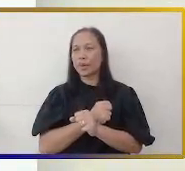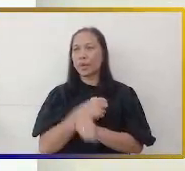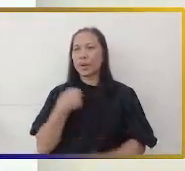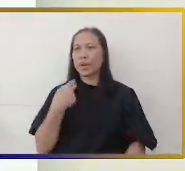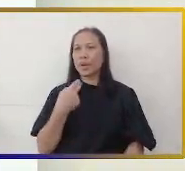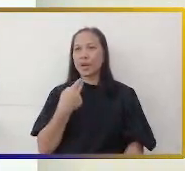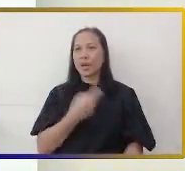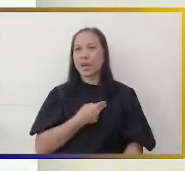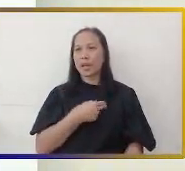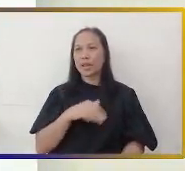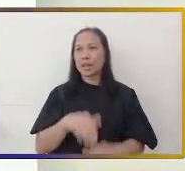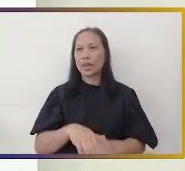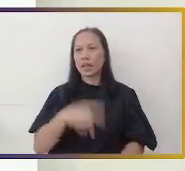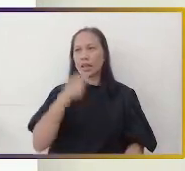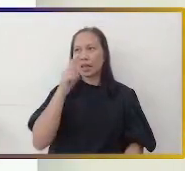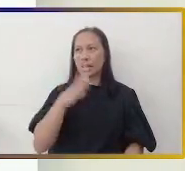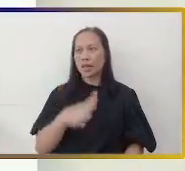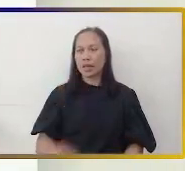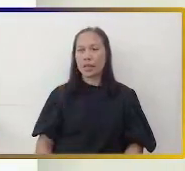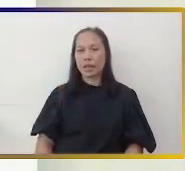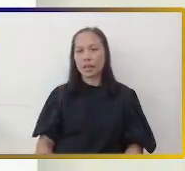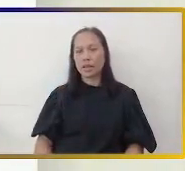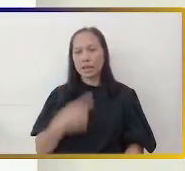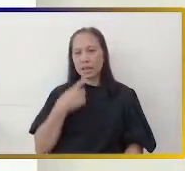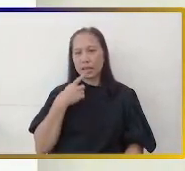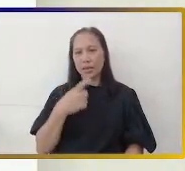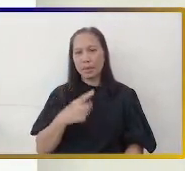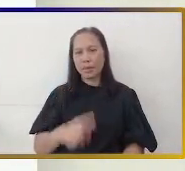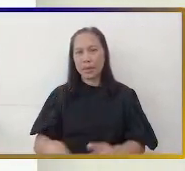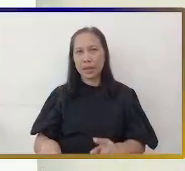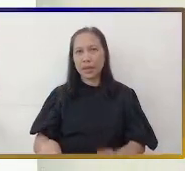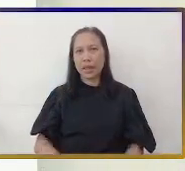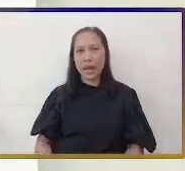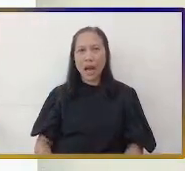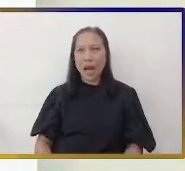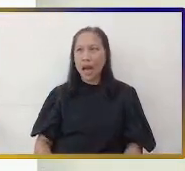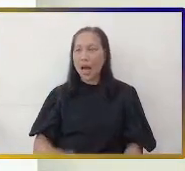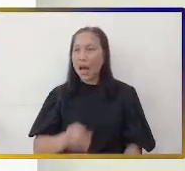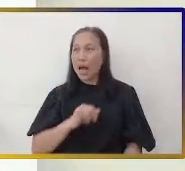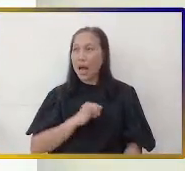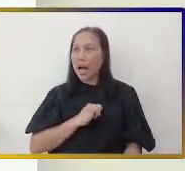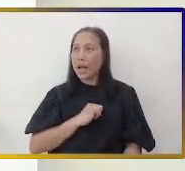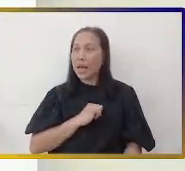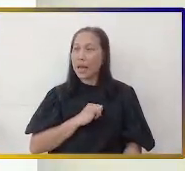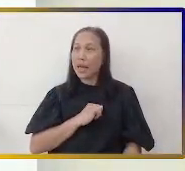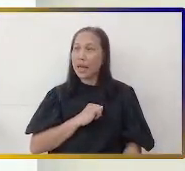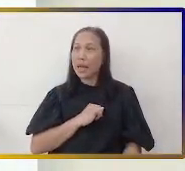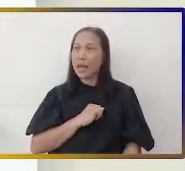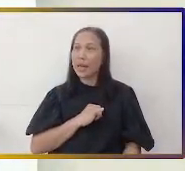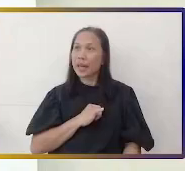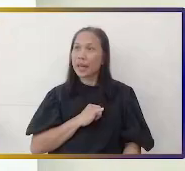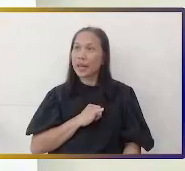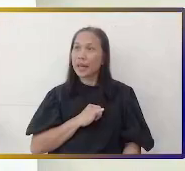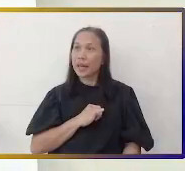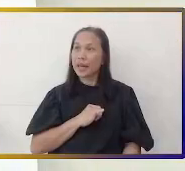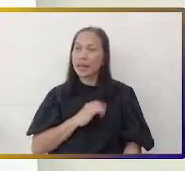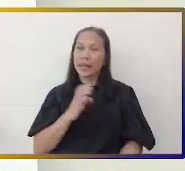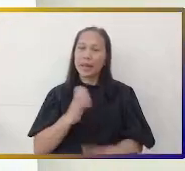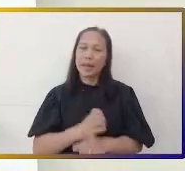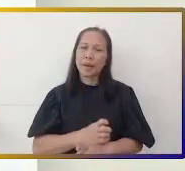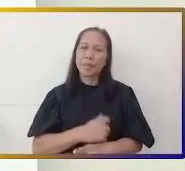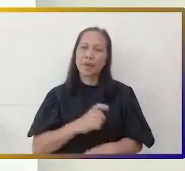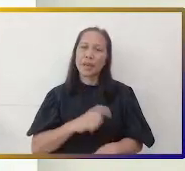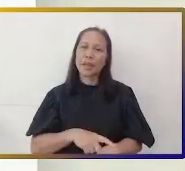na Panginoon Wala man akong ibibigay pero magbibigay ka kaya everytime po pala na Si pastor dito Magsasabi na